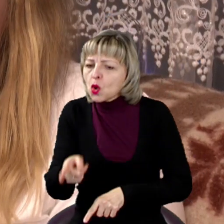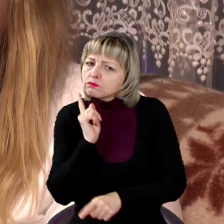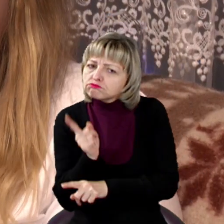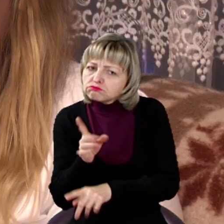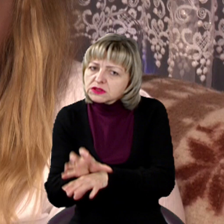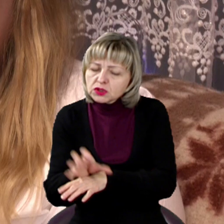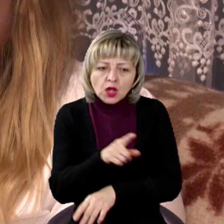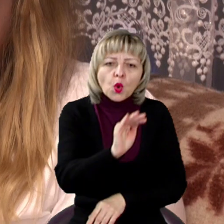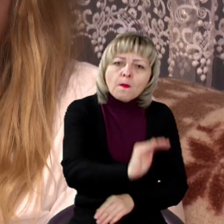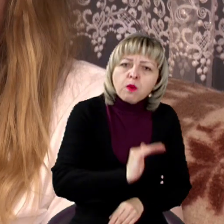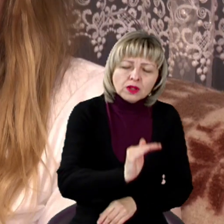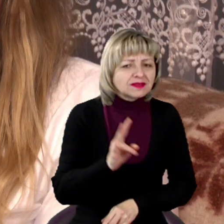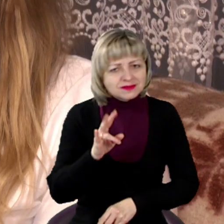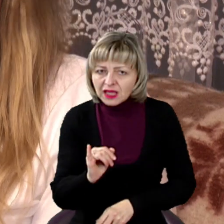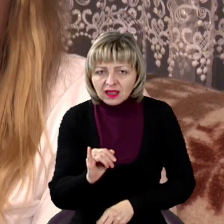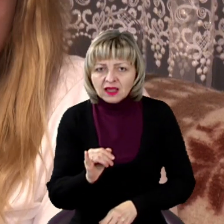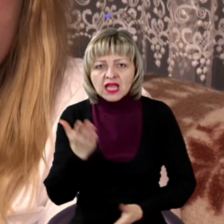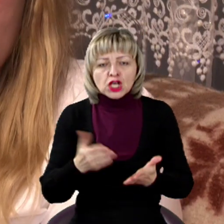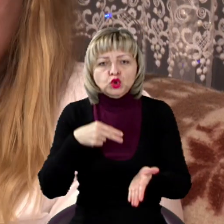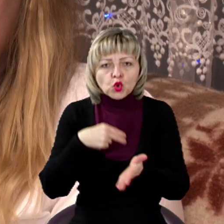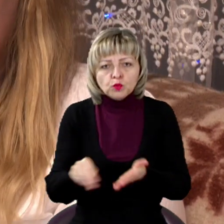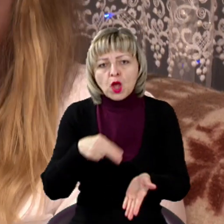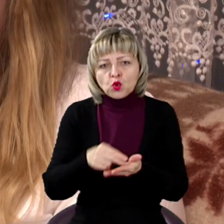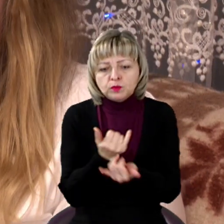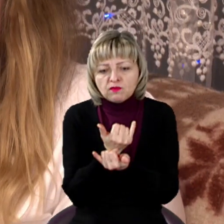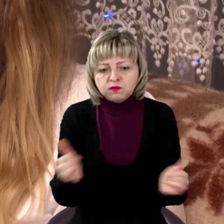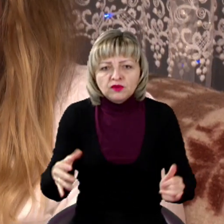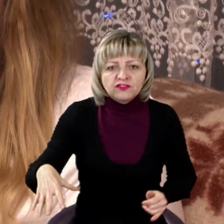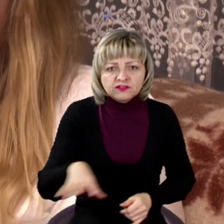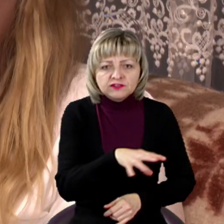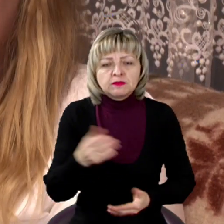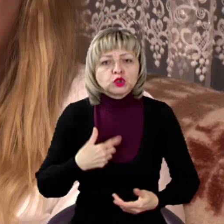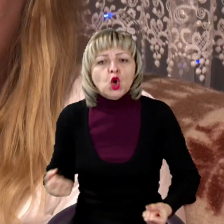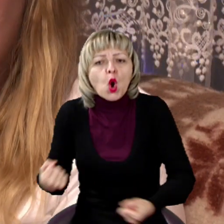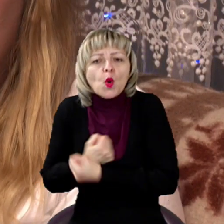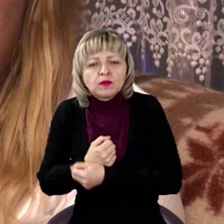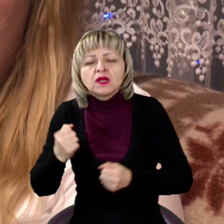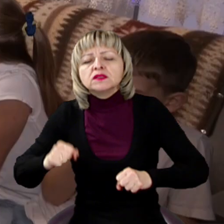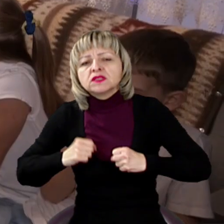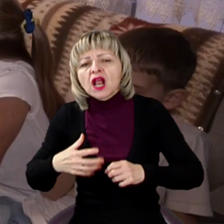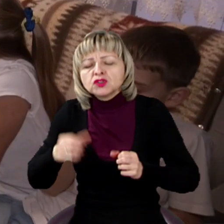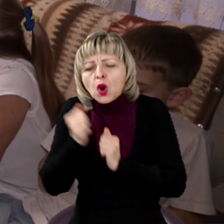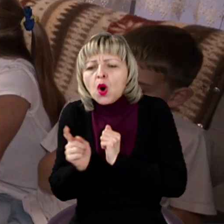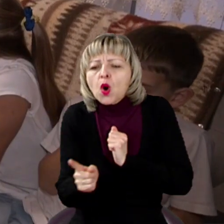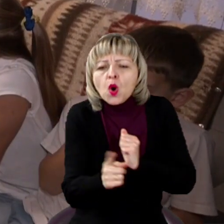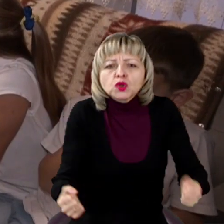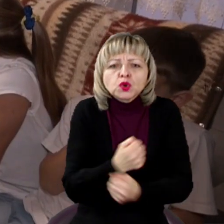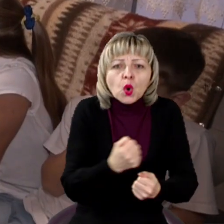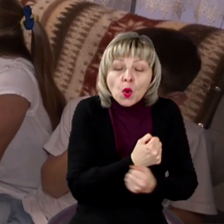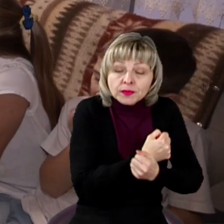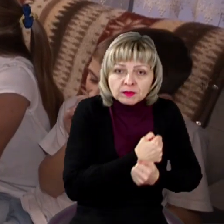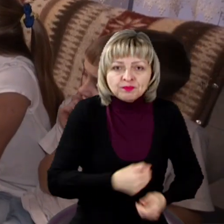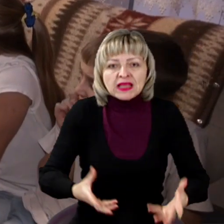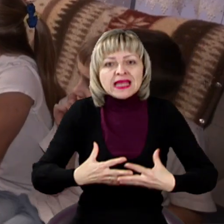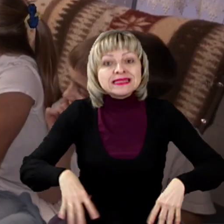того погладила, ні. Тобто, якщо я купляю всім. Якщо я обнімаю, стараюся обняти кожного. На Волині сім'я